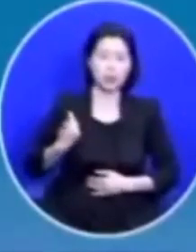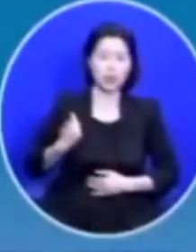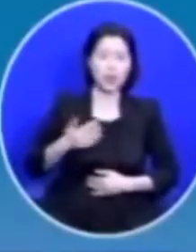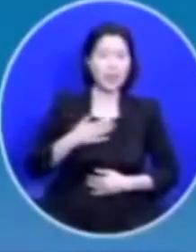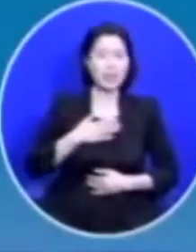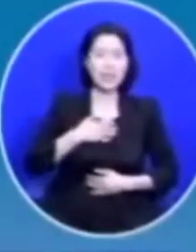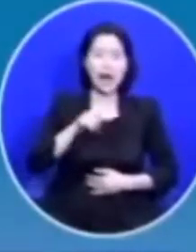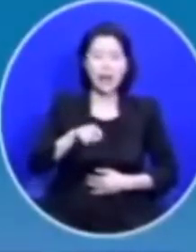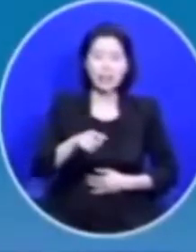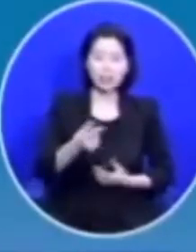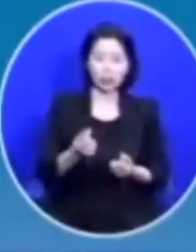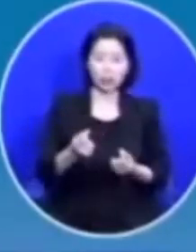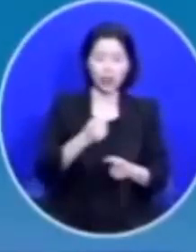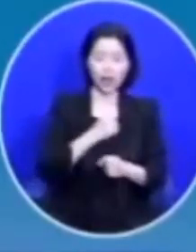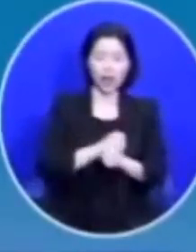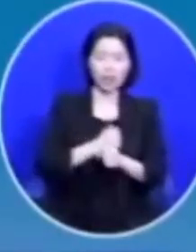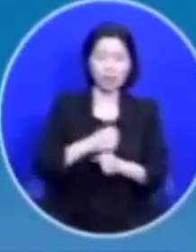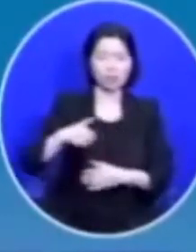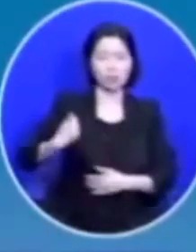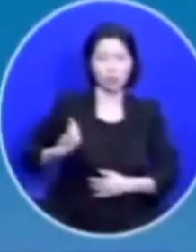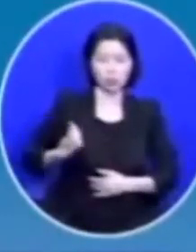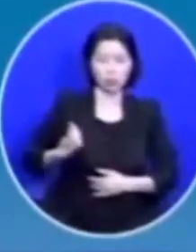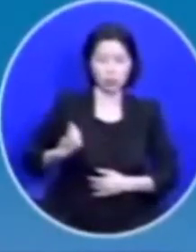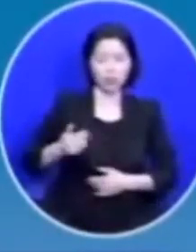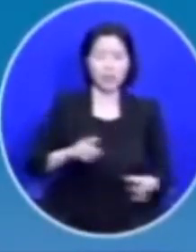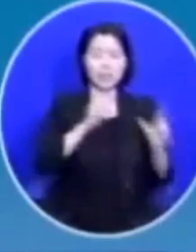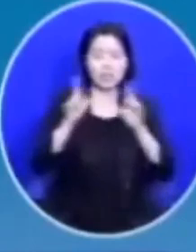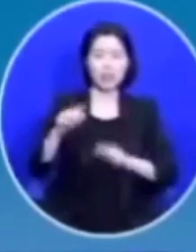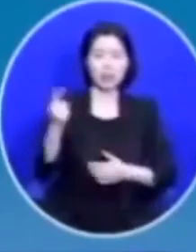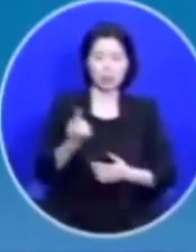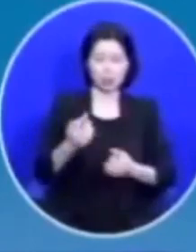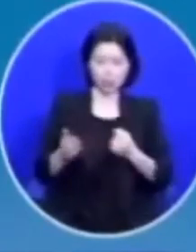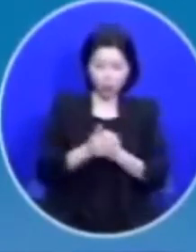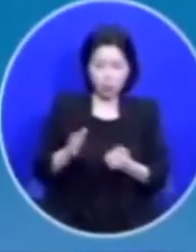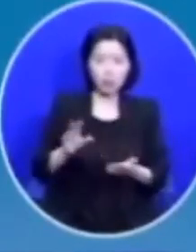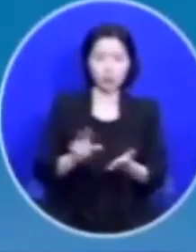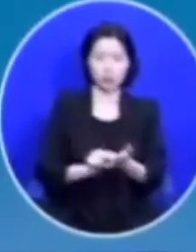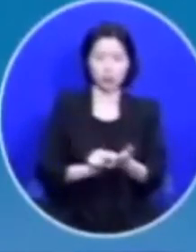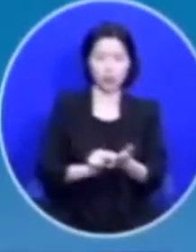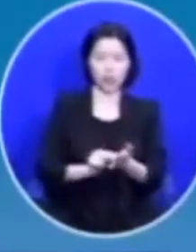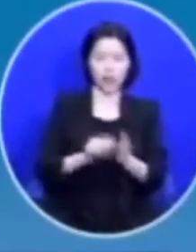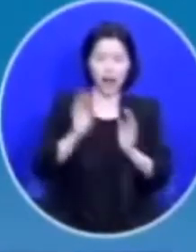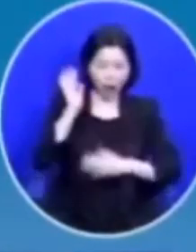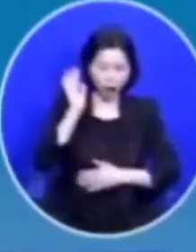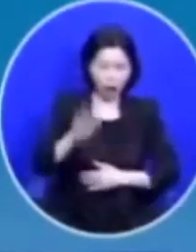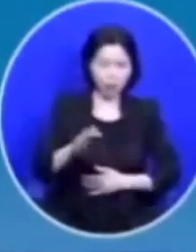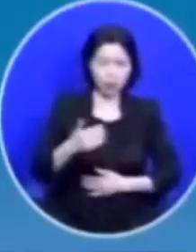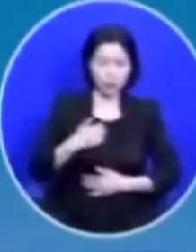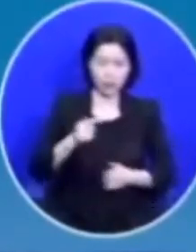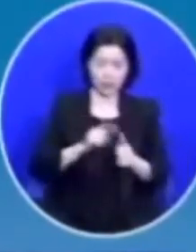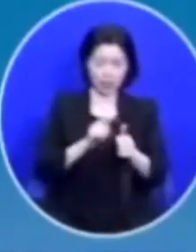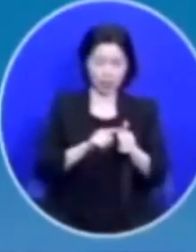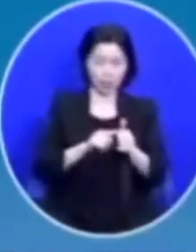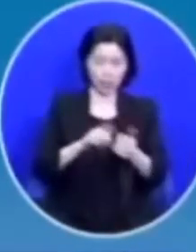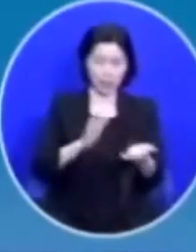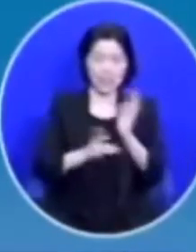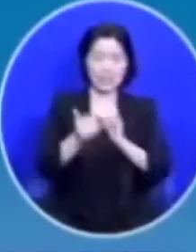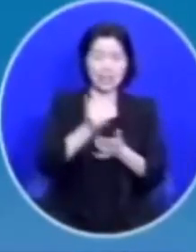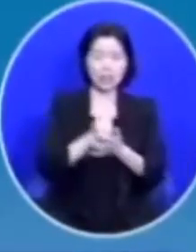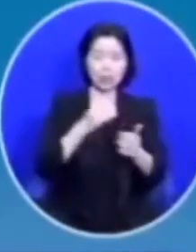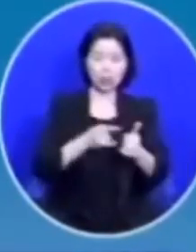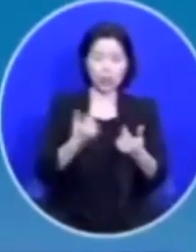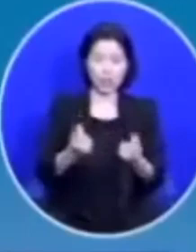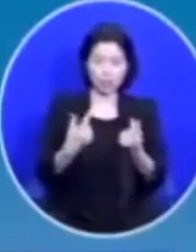제가 그렇게 하는건 줄 모르고 살았어 써요 그래서 문제 였군요 제가 이제부터는 남편에게 예수님께 한 뜻에 순종 할게요